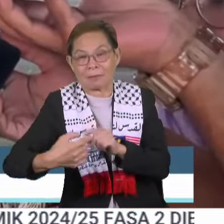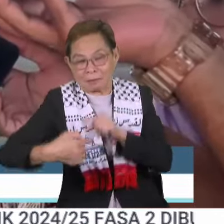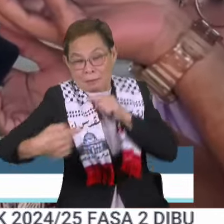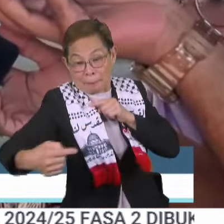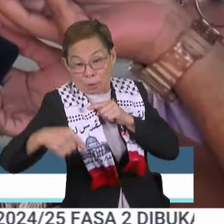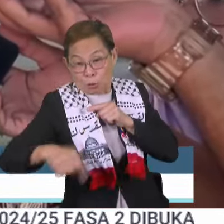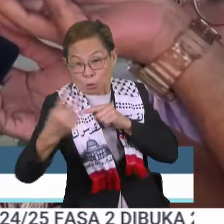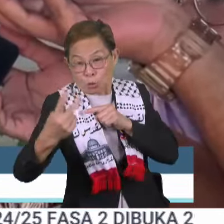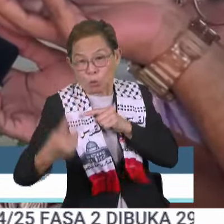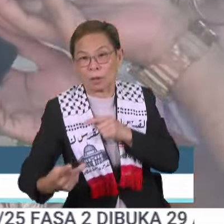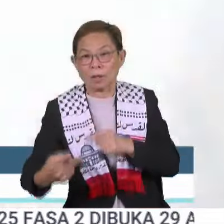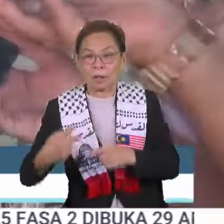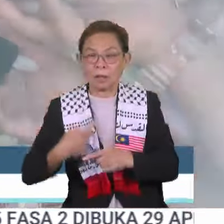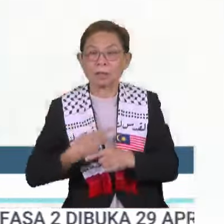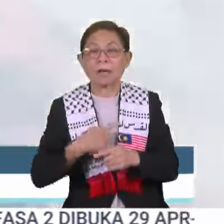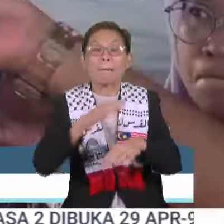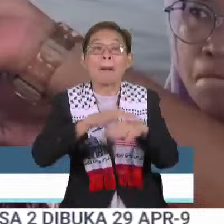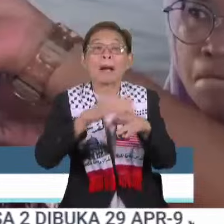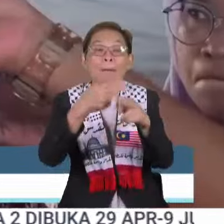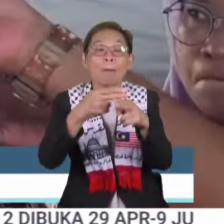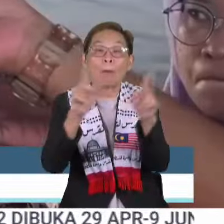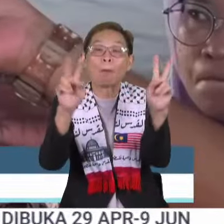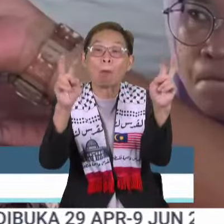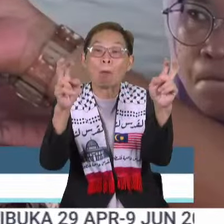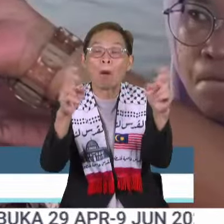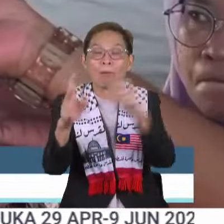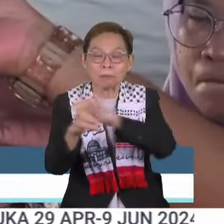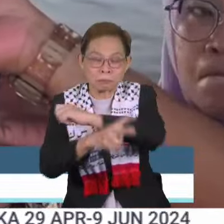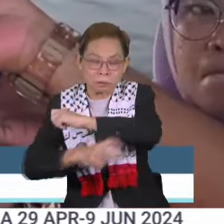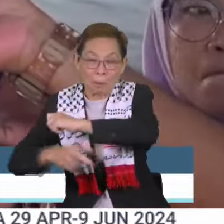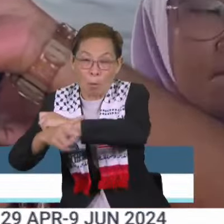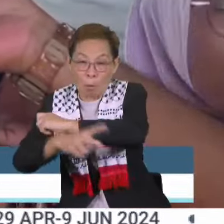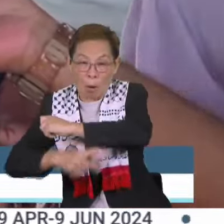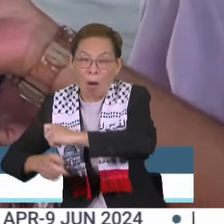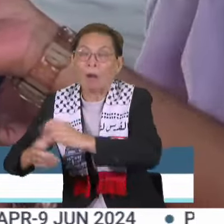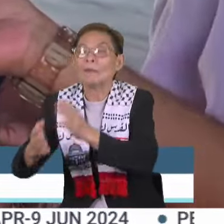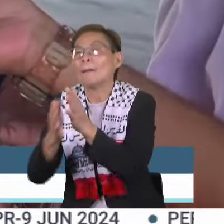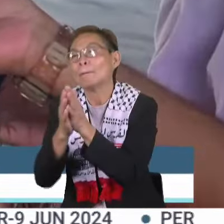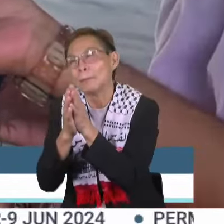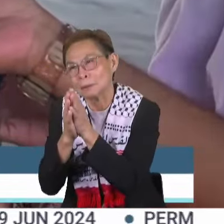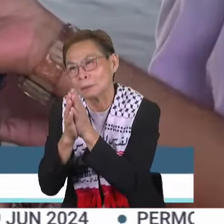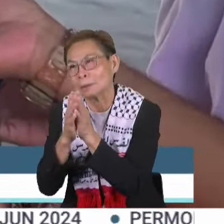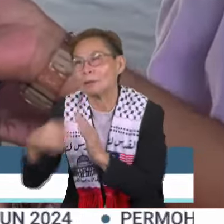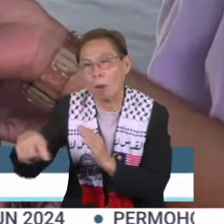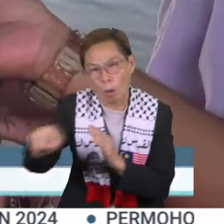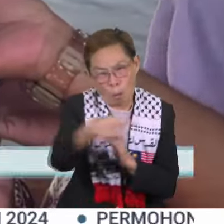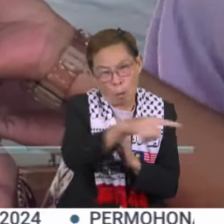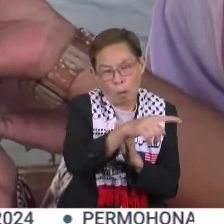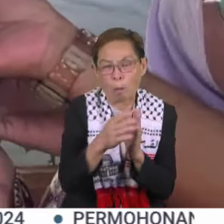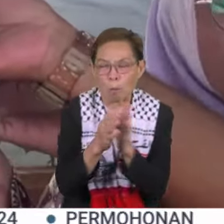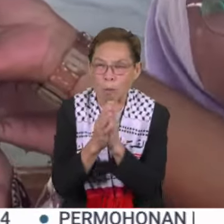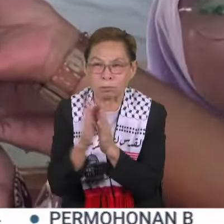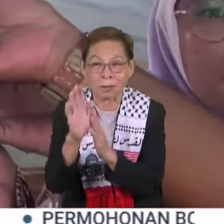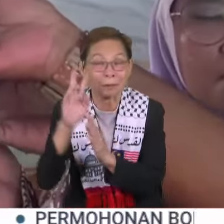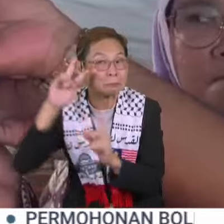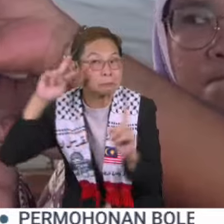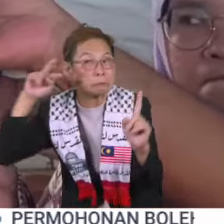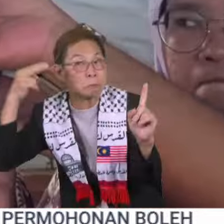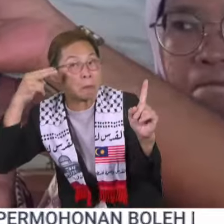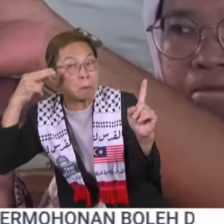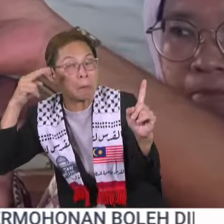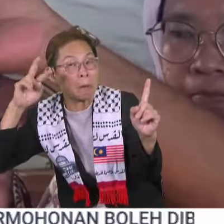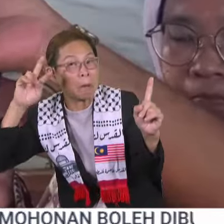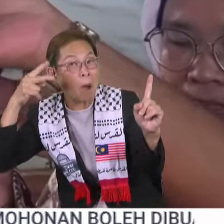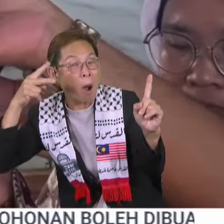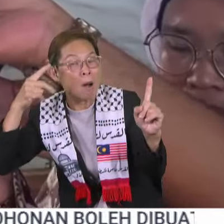ini. Setakat ini kita menjurus kepada samun. Saya meminta kepada orang ramai supaya tidak membuat persepsi